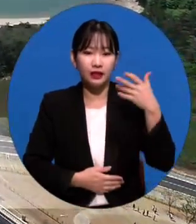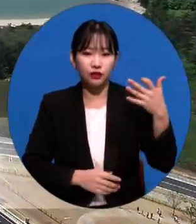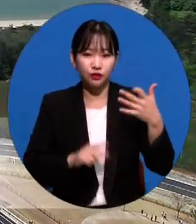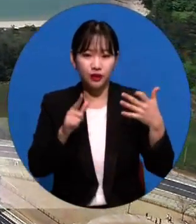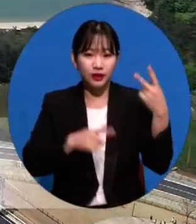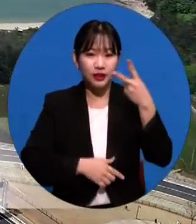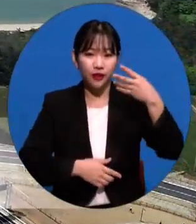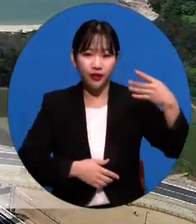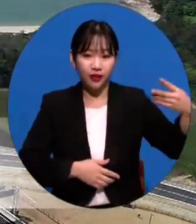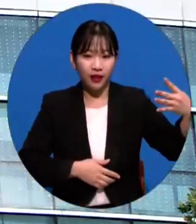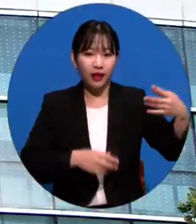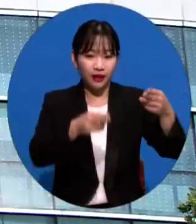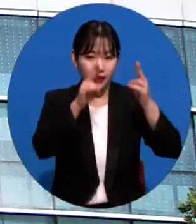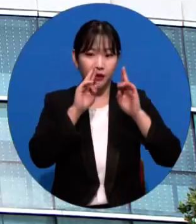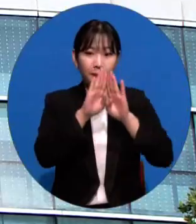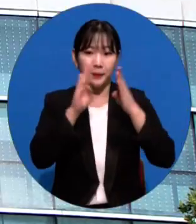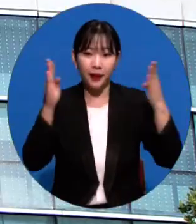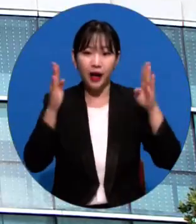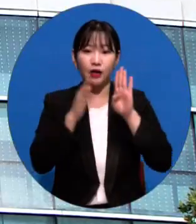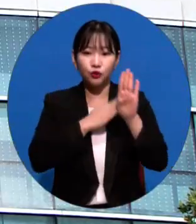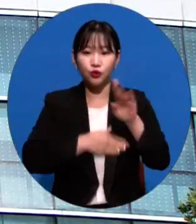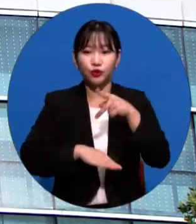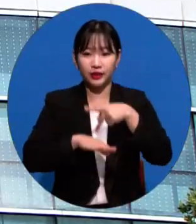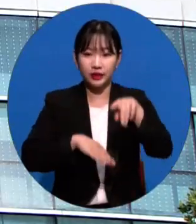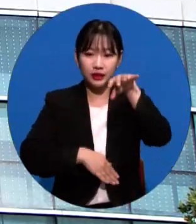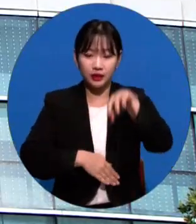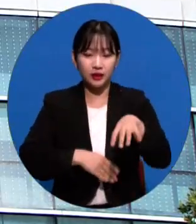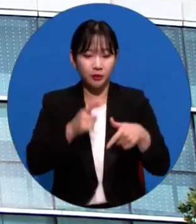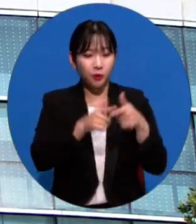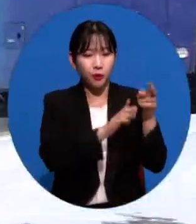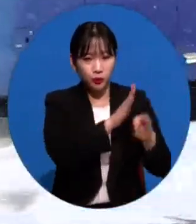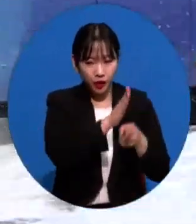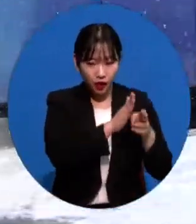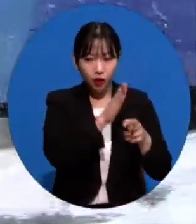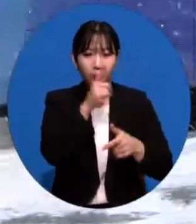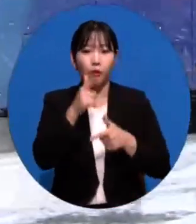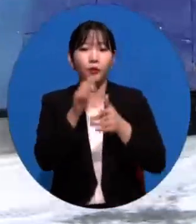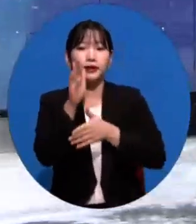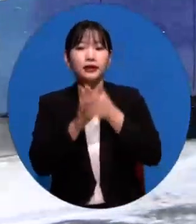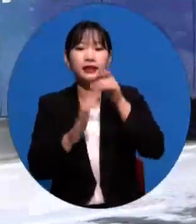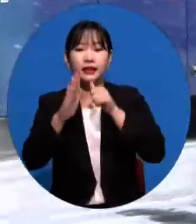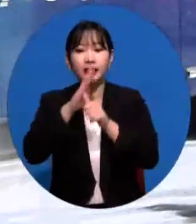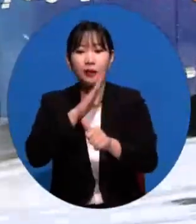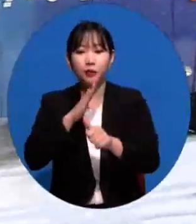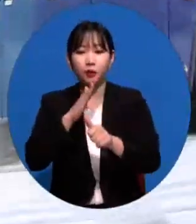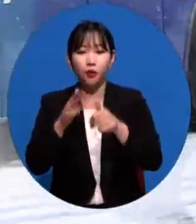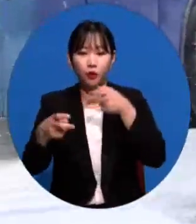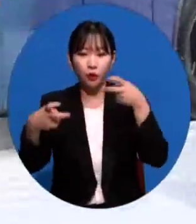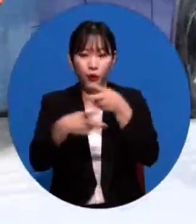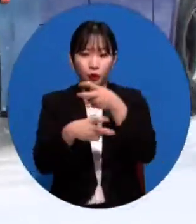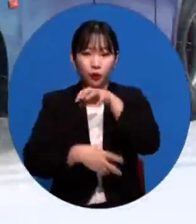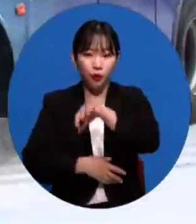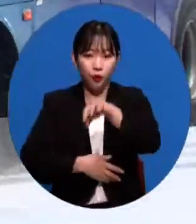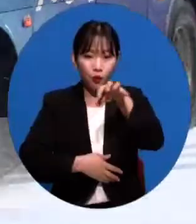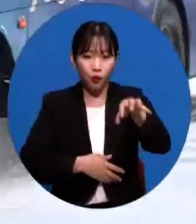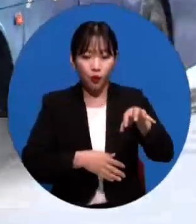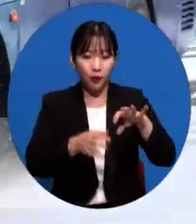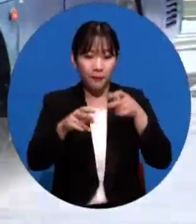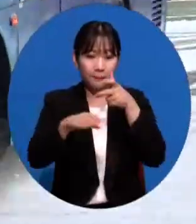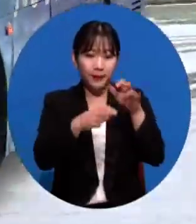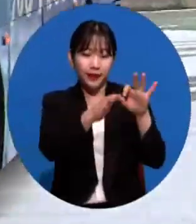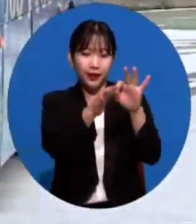2019년 천사대교가 개통된 뒤 신안군은 목포역 등 목포 시내 주요 교통시설과의 버스망